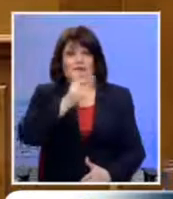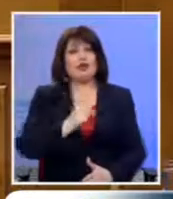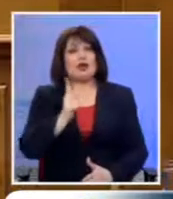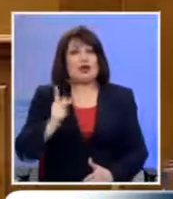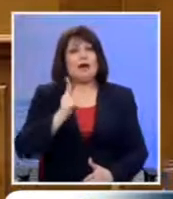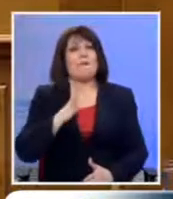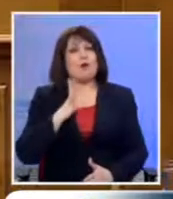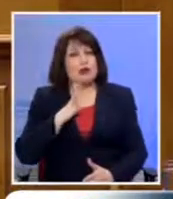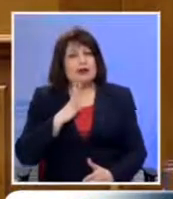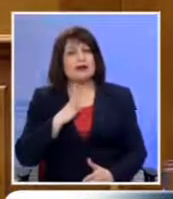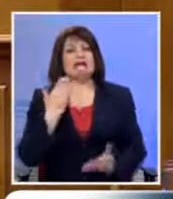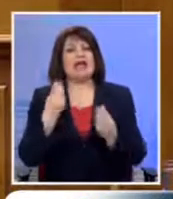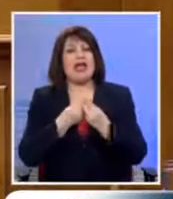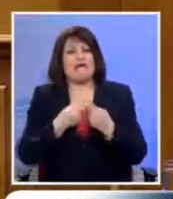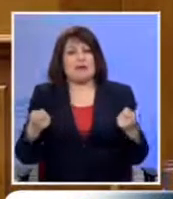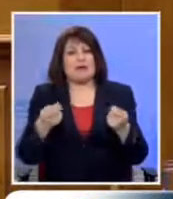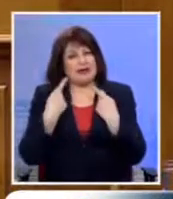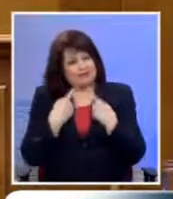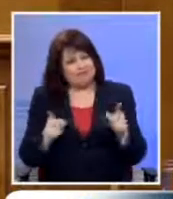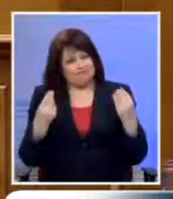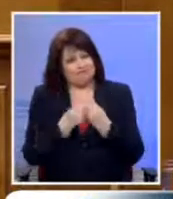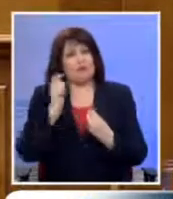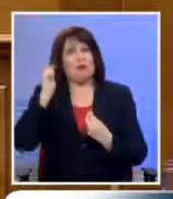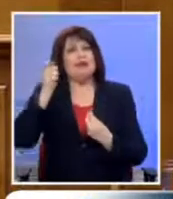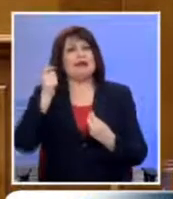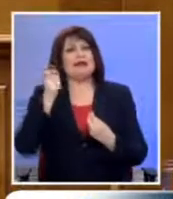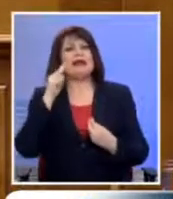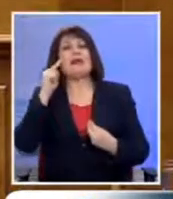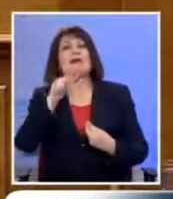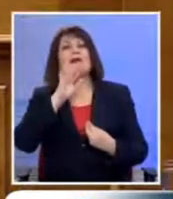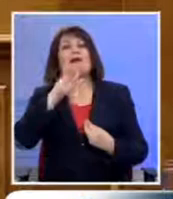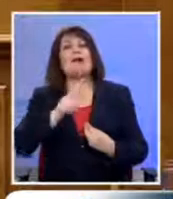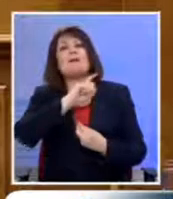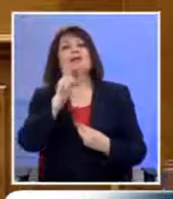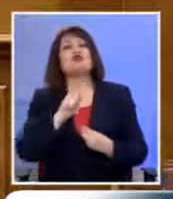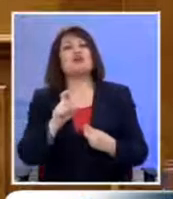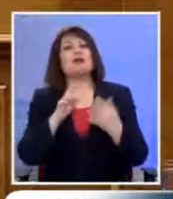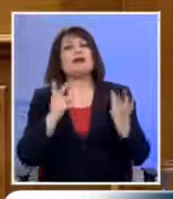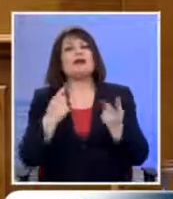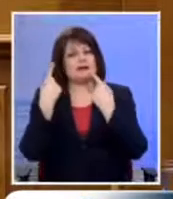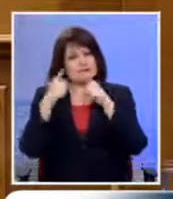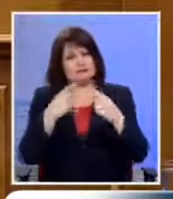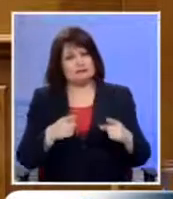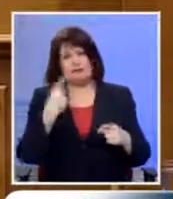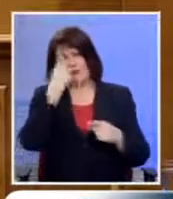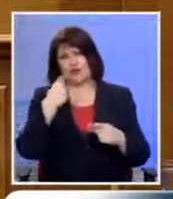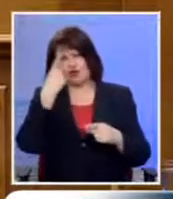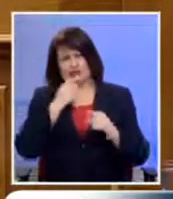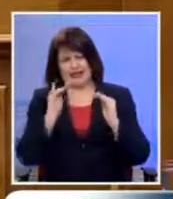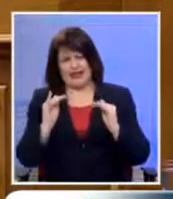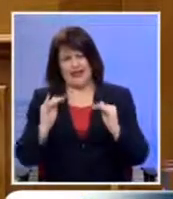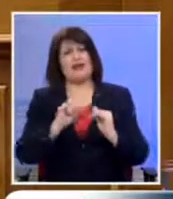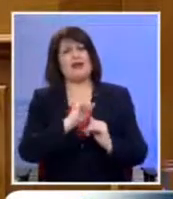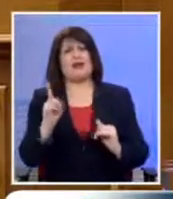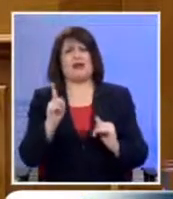κοινωνίας, να εφαρμόσουμε μια διαφορετική πολιτική, να βλέπει ο πολίτης στην καθημερινότητα άλλα πρόσωπα και όχι τις ίδιες δομές